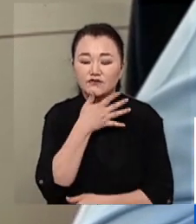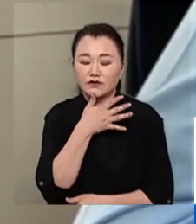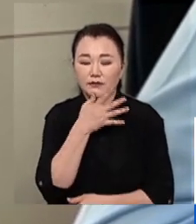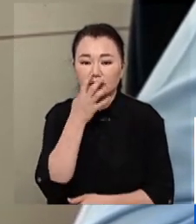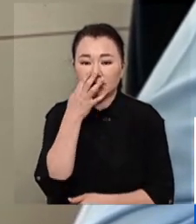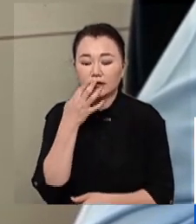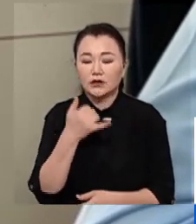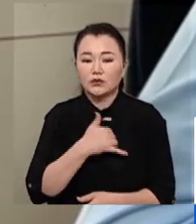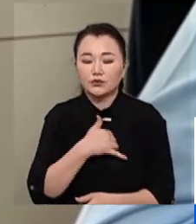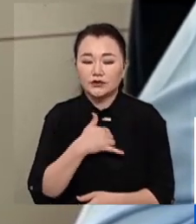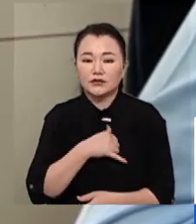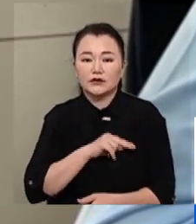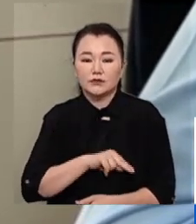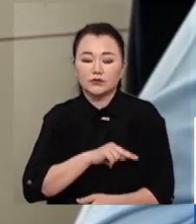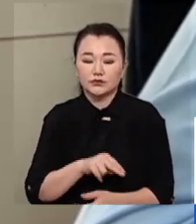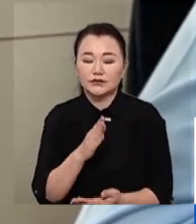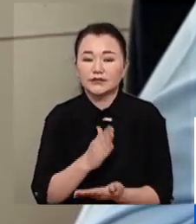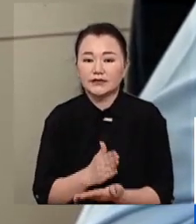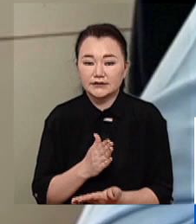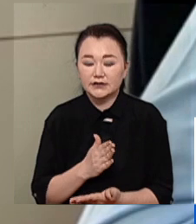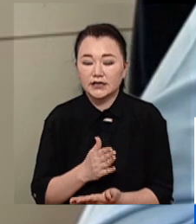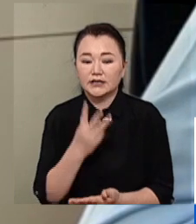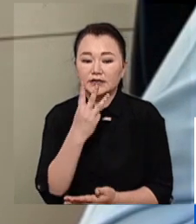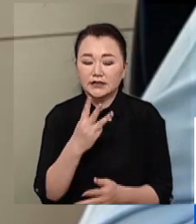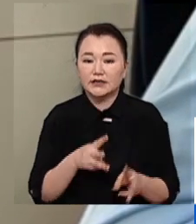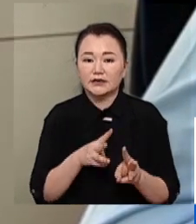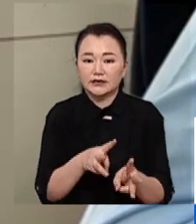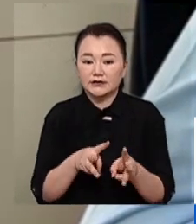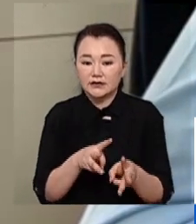у нас работает сейчас 3 котла.